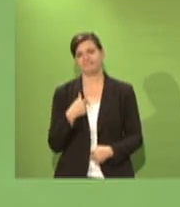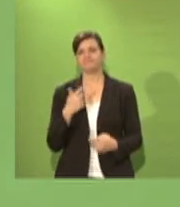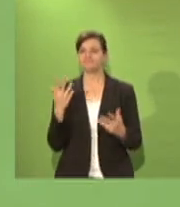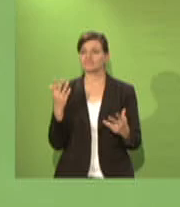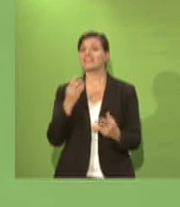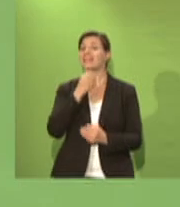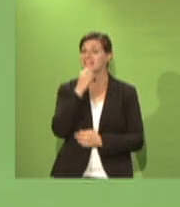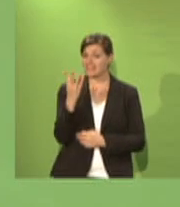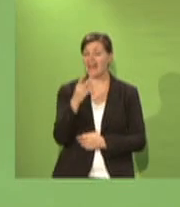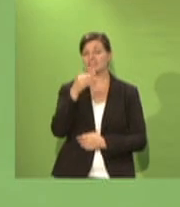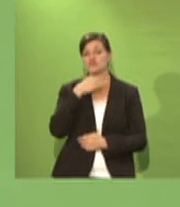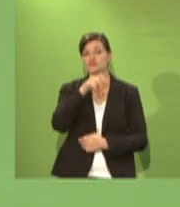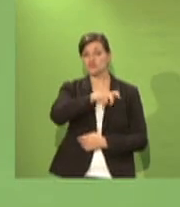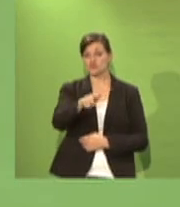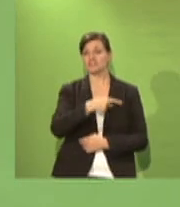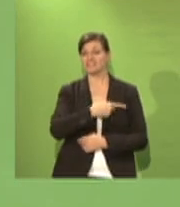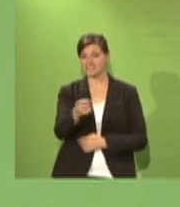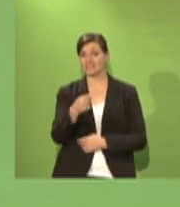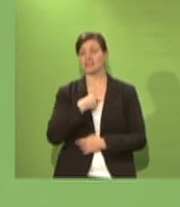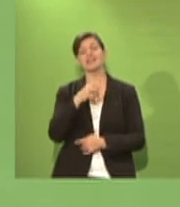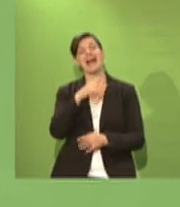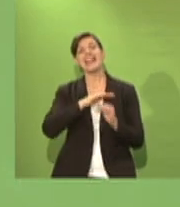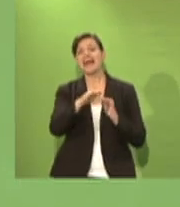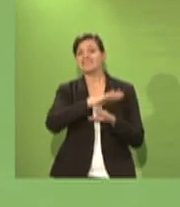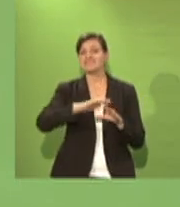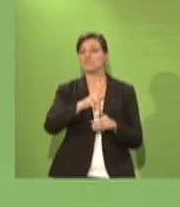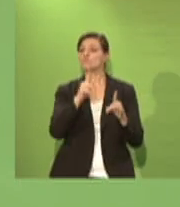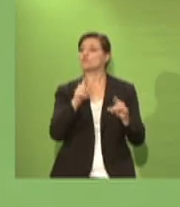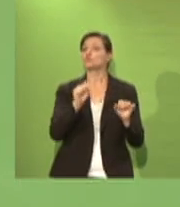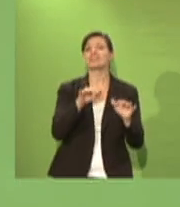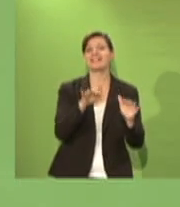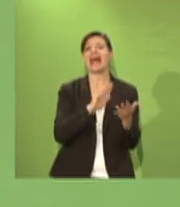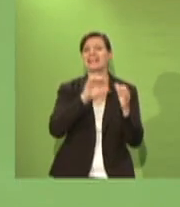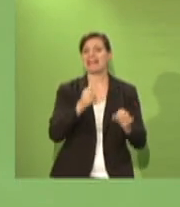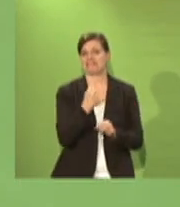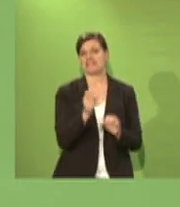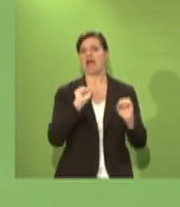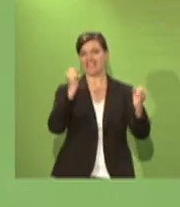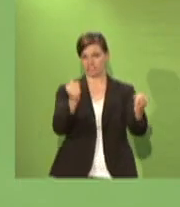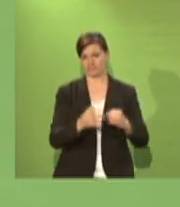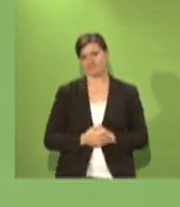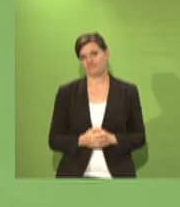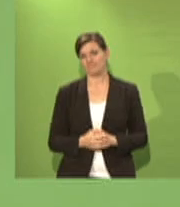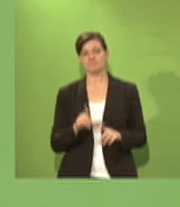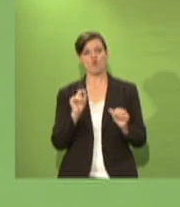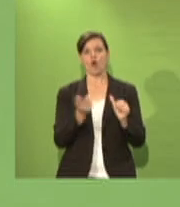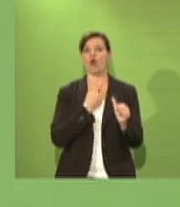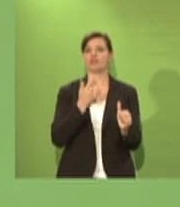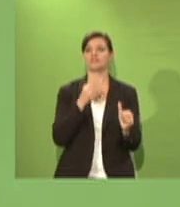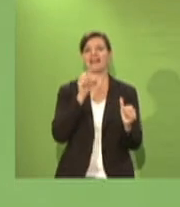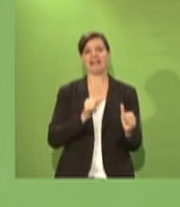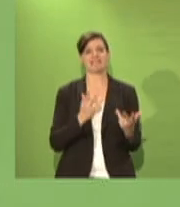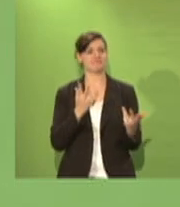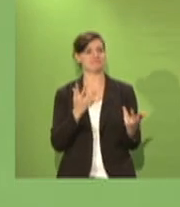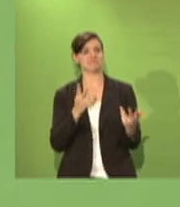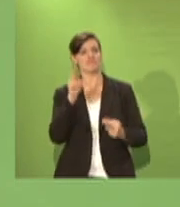natürlich müssen Jugendliche auch im ländlichen Raum die Möglichkeit haben, sich zu engagieren. Dazu gehört zum einen, dass sie die Möglichkeit haben, auch zu Treffen